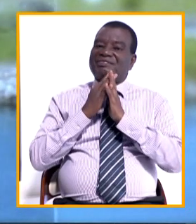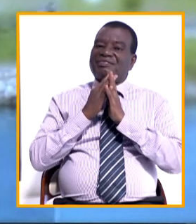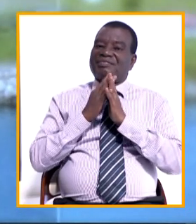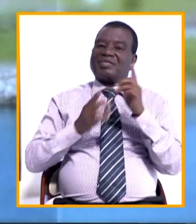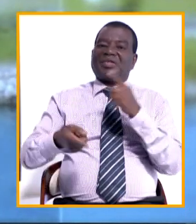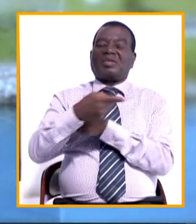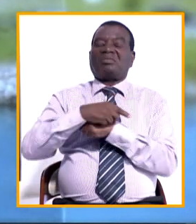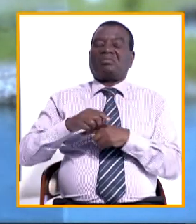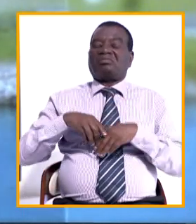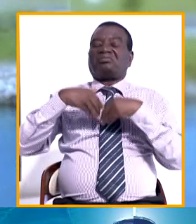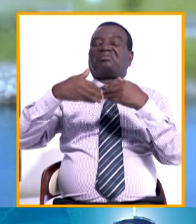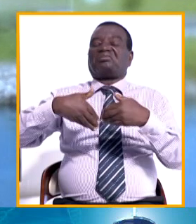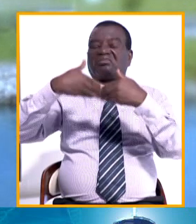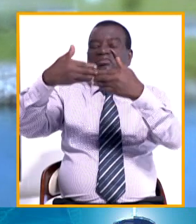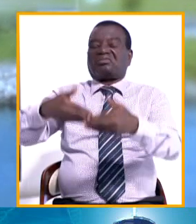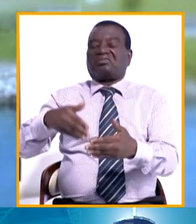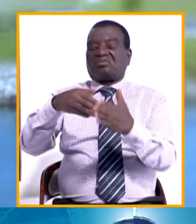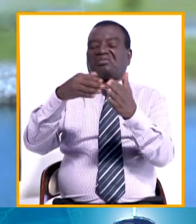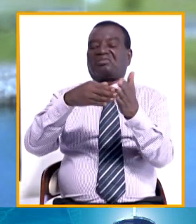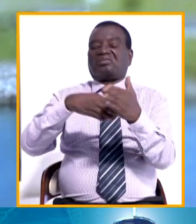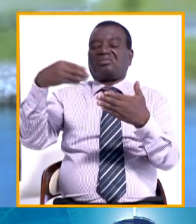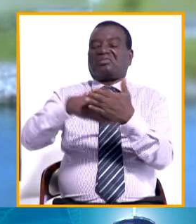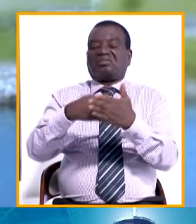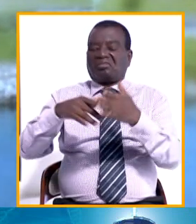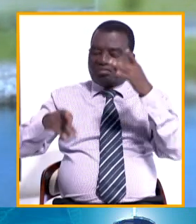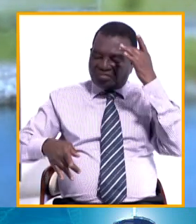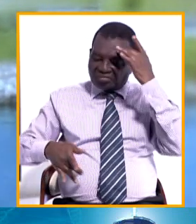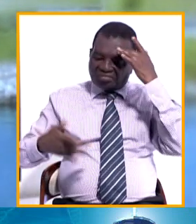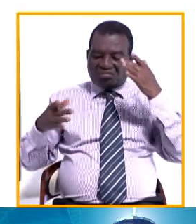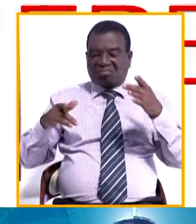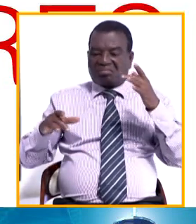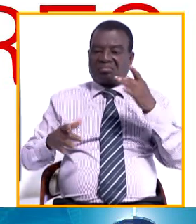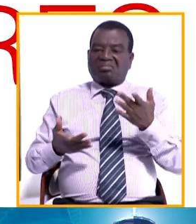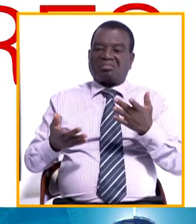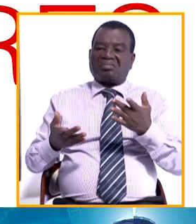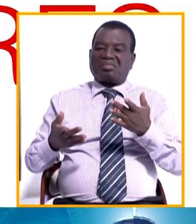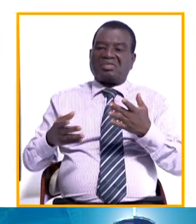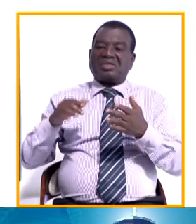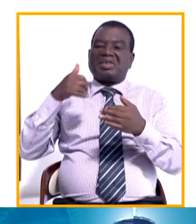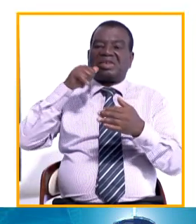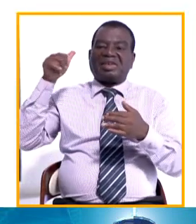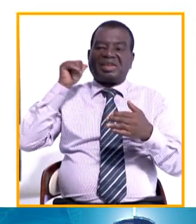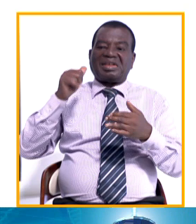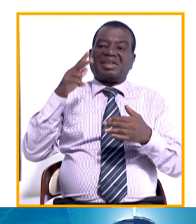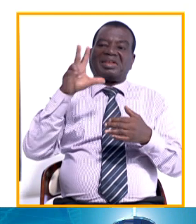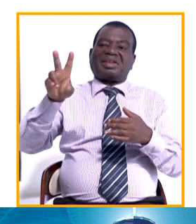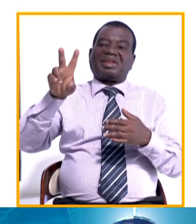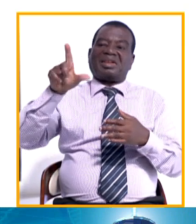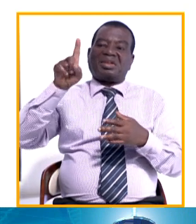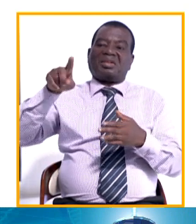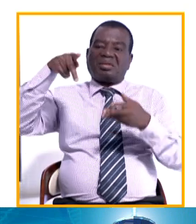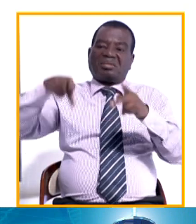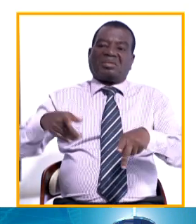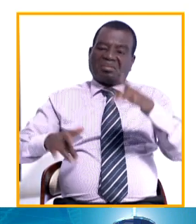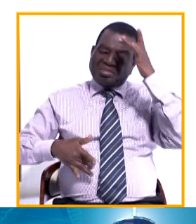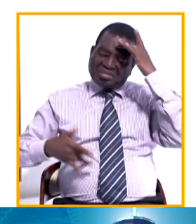Les jours se suivent et on enregistre de nouveaux cas de COVID. Hier, ce sont 31 nouvelles contaminations qui ont été enregistrées par les